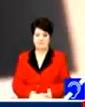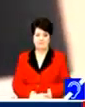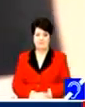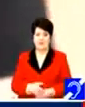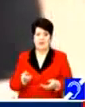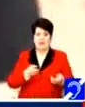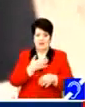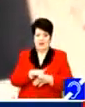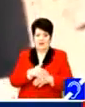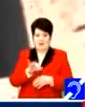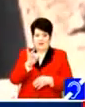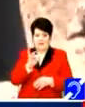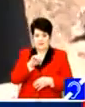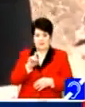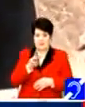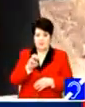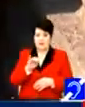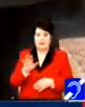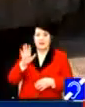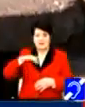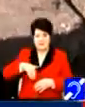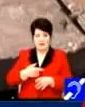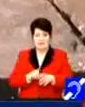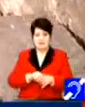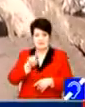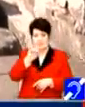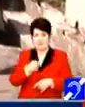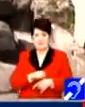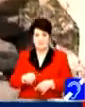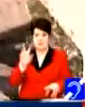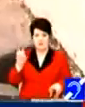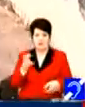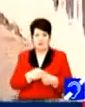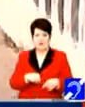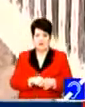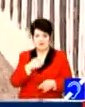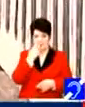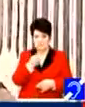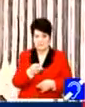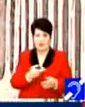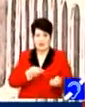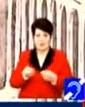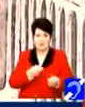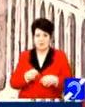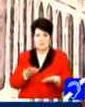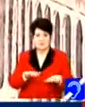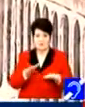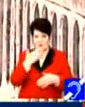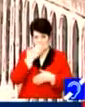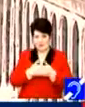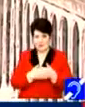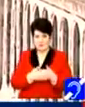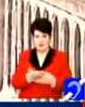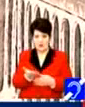Podul din strada Ismail arată ca după război. Construcția zi de zi se macină sub nasul autorităților locale. Plăcile